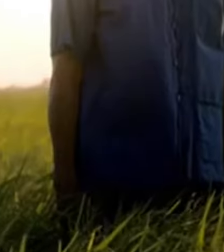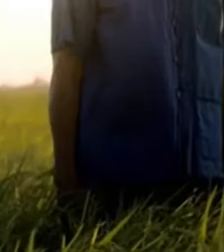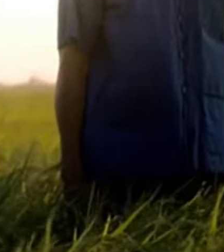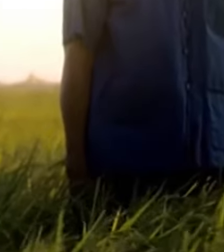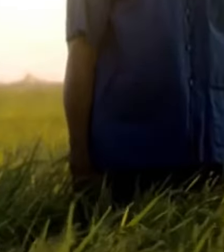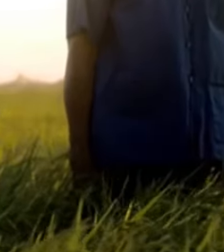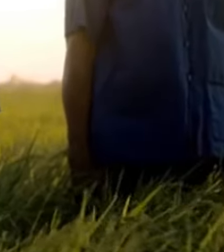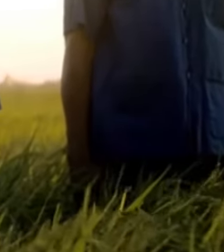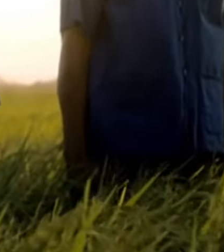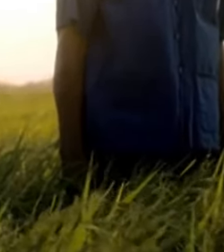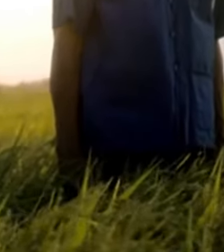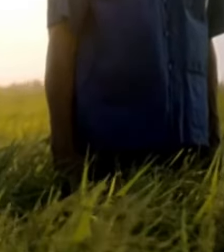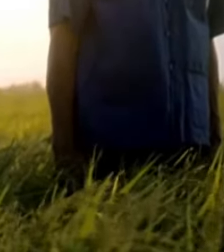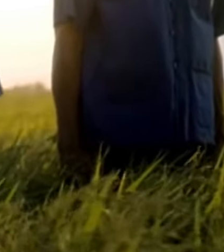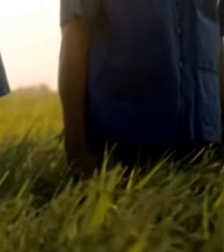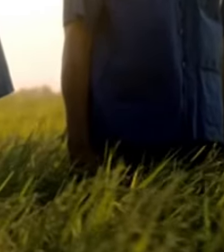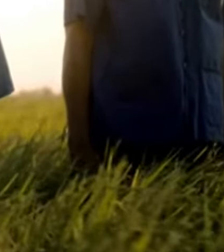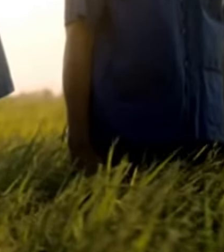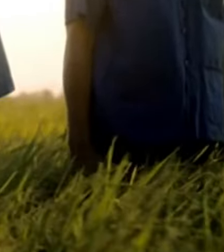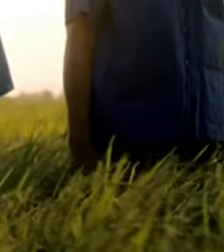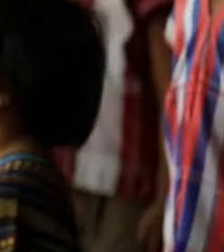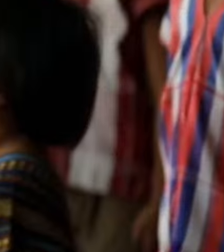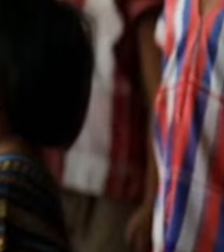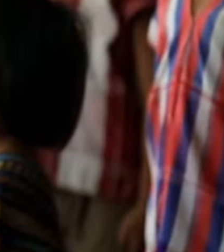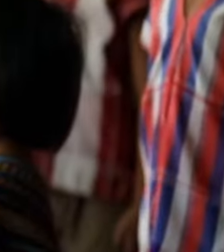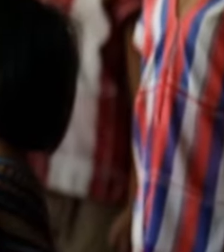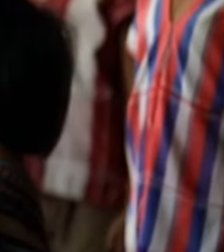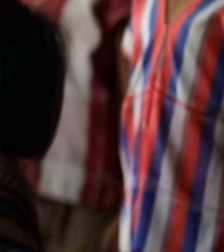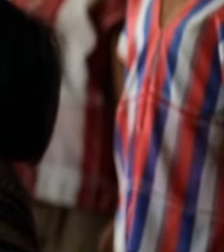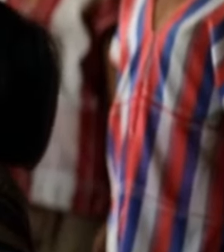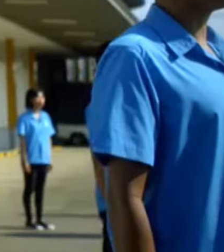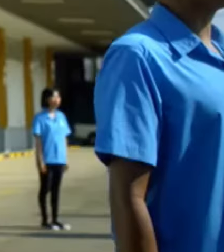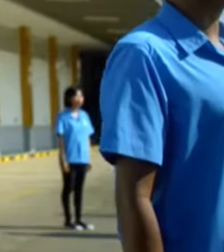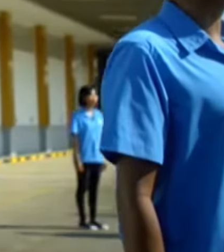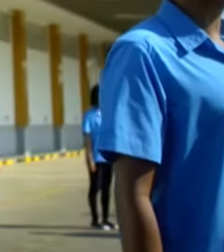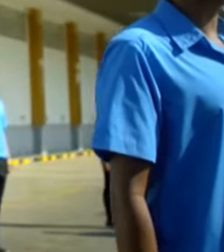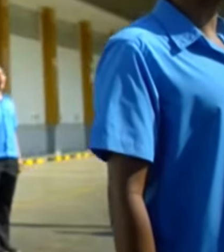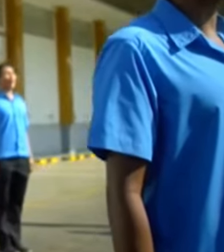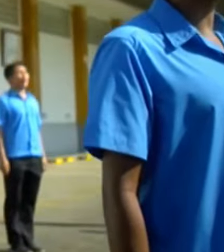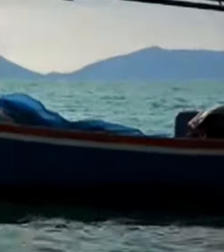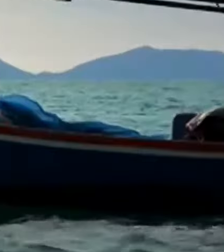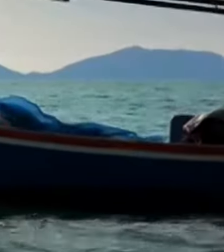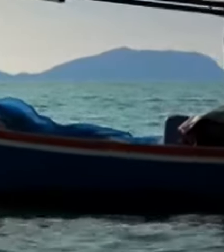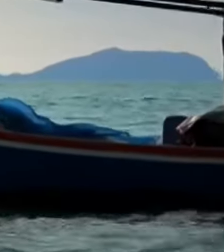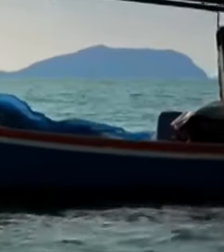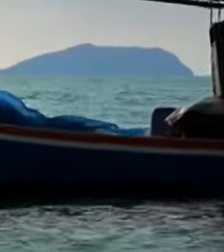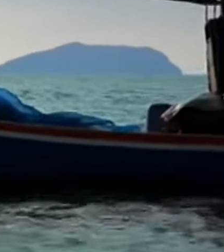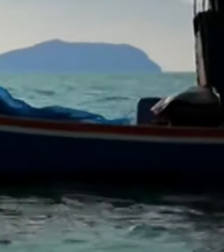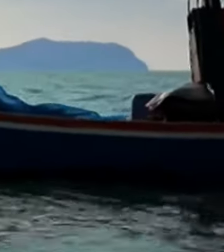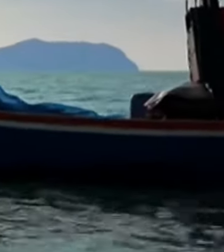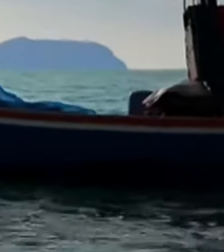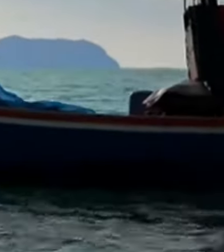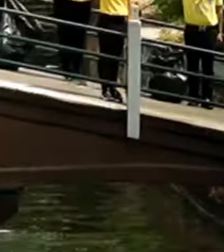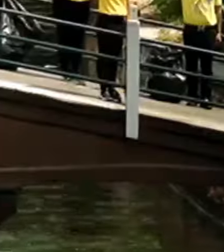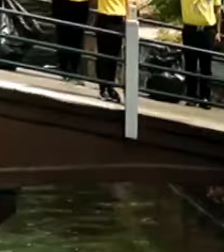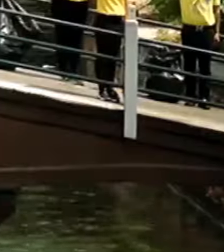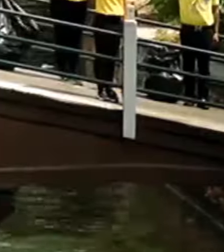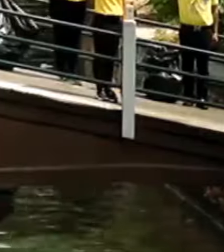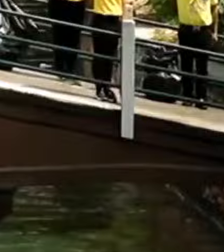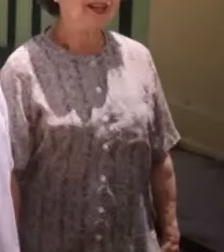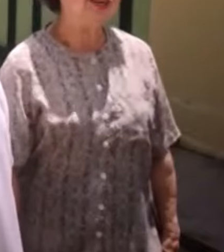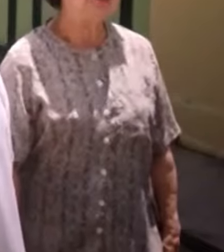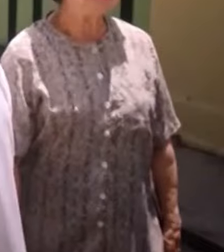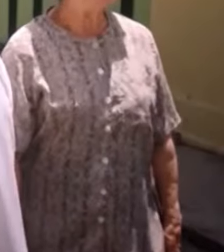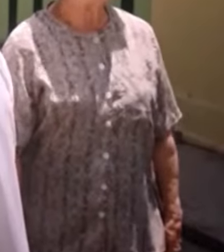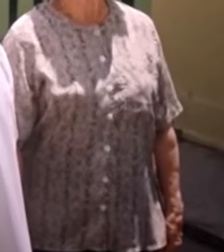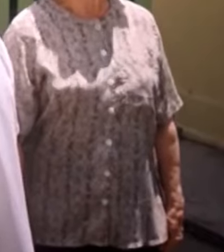พทยของไทยทุกวงอยู่ดำรงคงไม่ได้ทวน